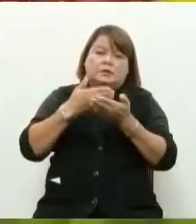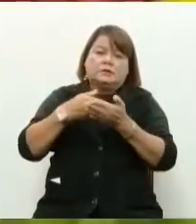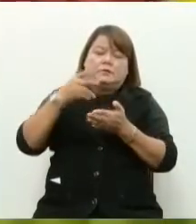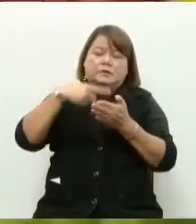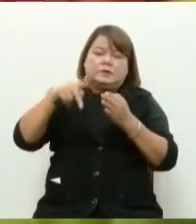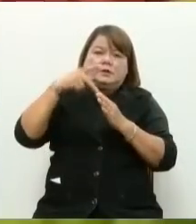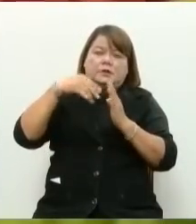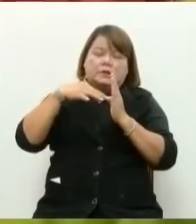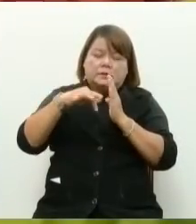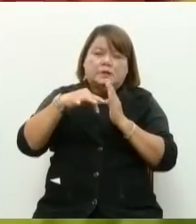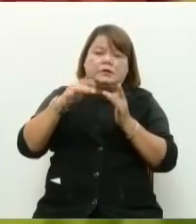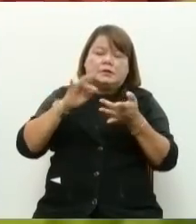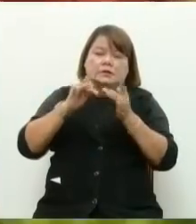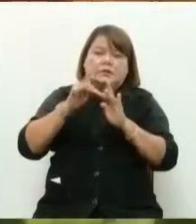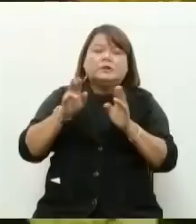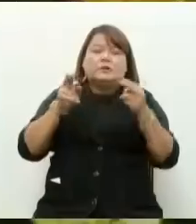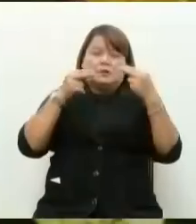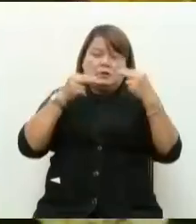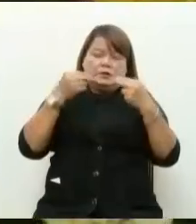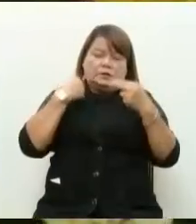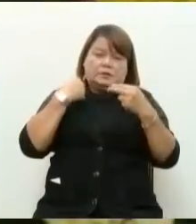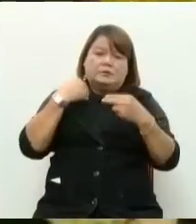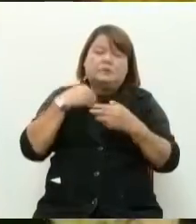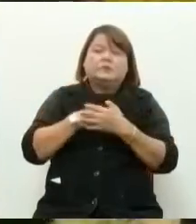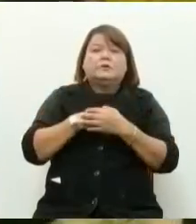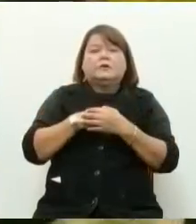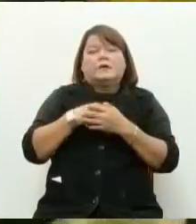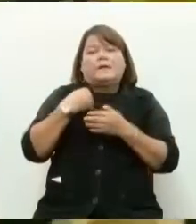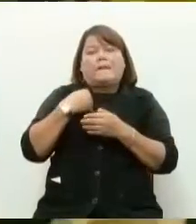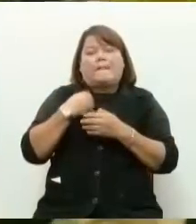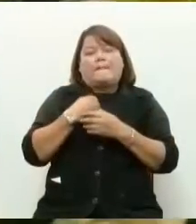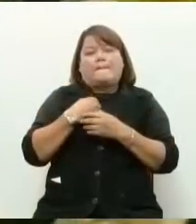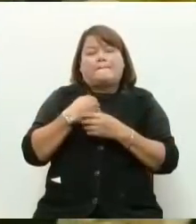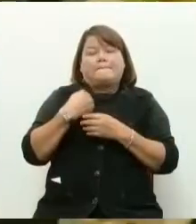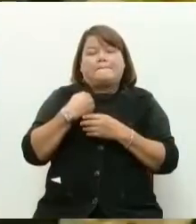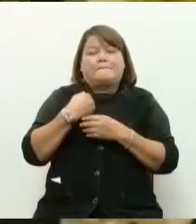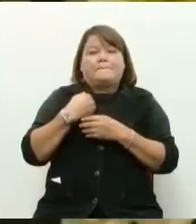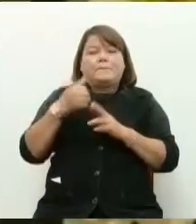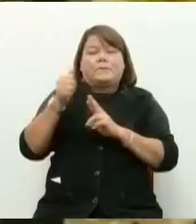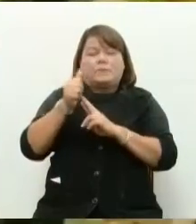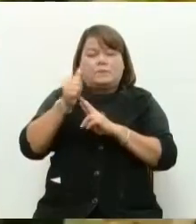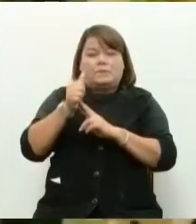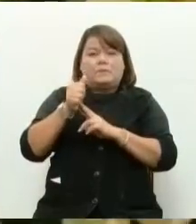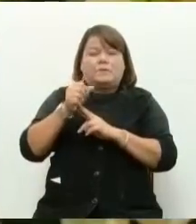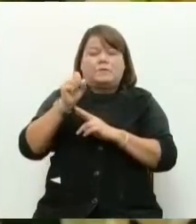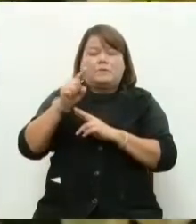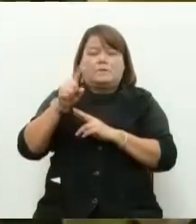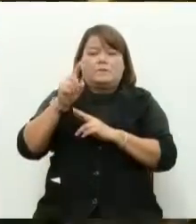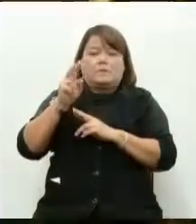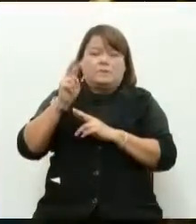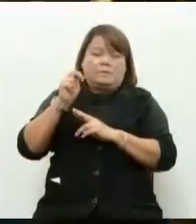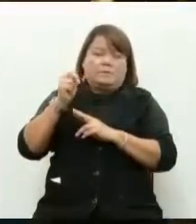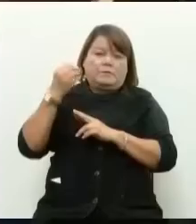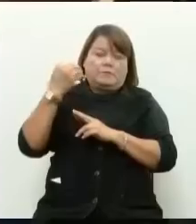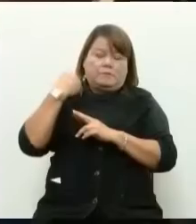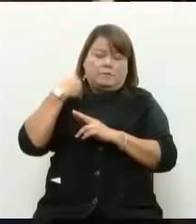ใช้เทคโนโลยีดิจิทัลวิทยากรโดยดร.ฤชัยชูนาคารองศึกษาธิการภาค17ปฏิบัติหน้าที่ศึ